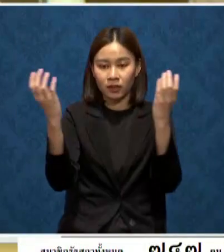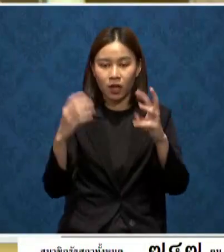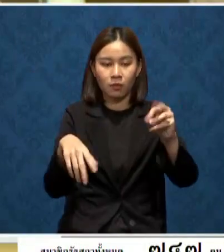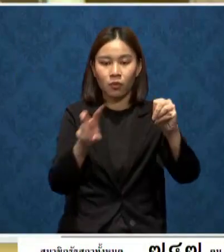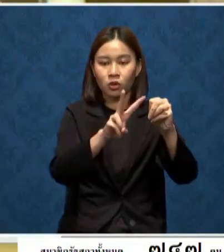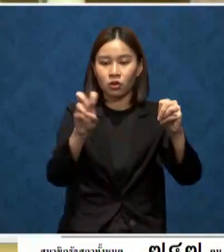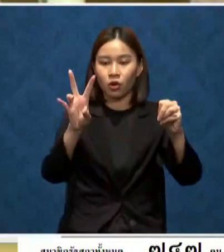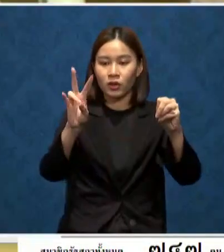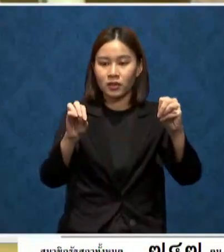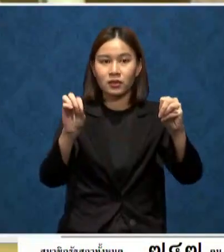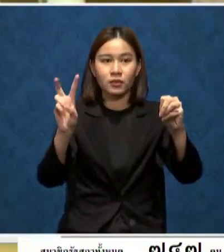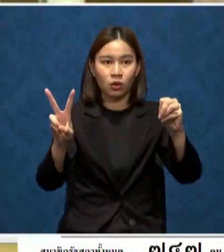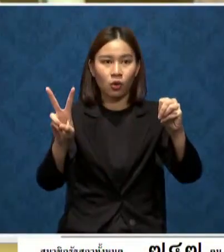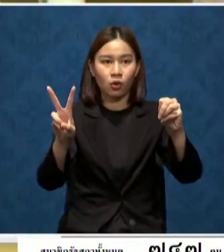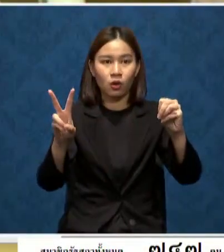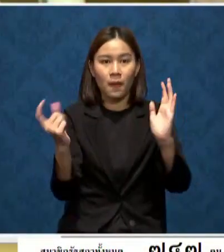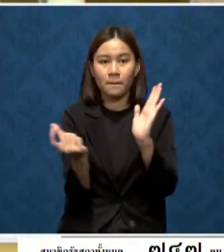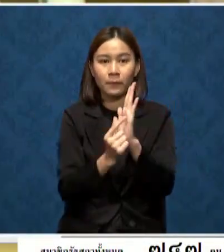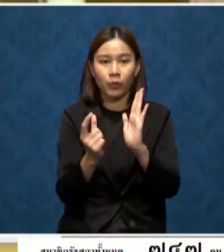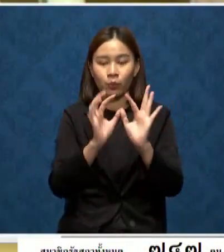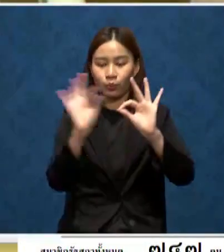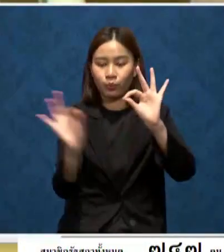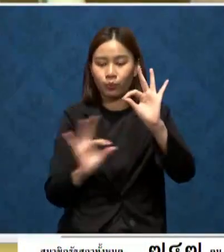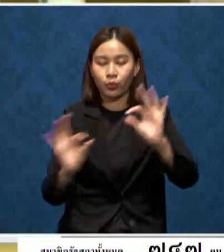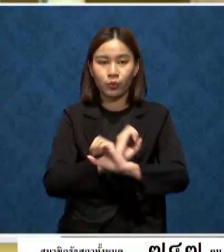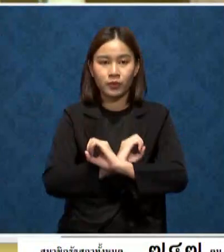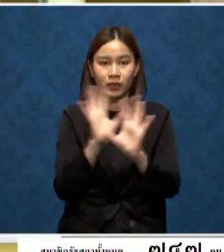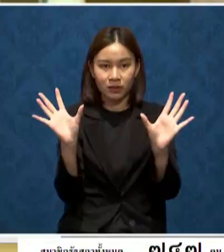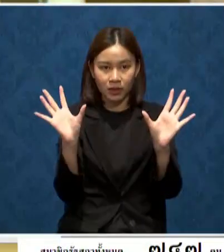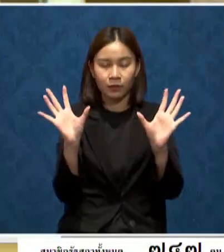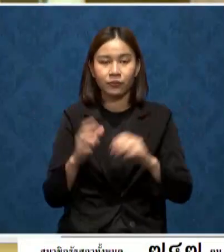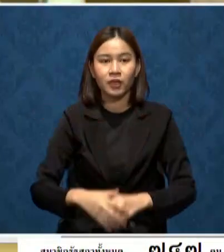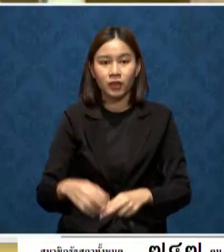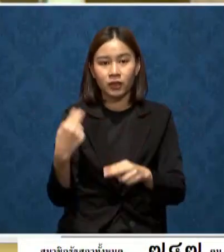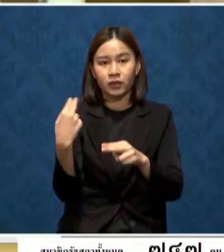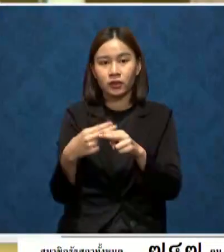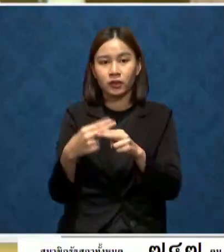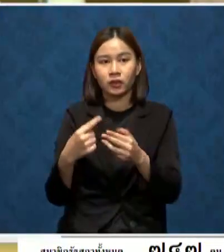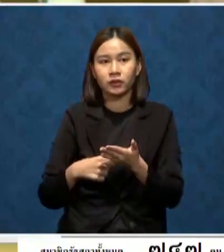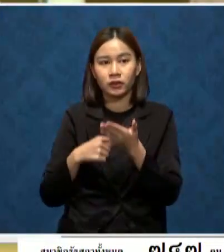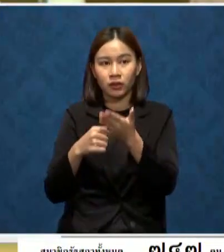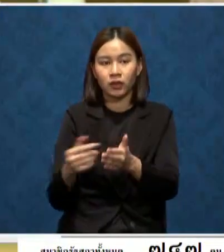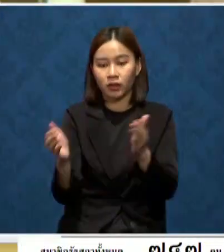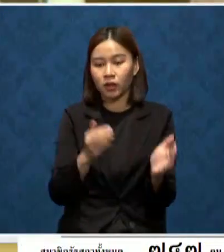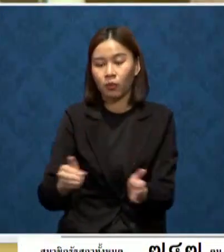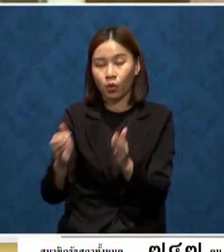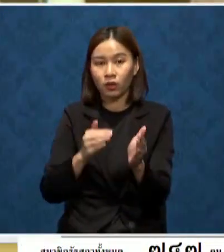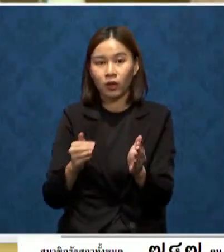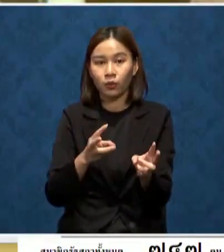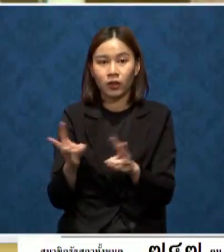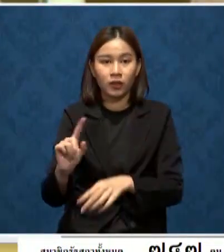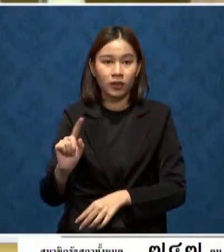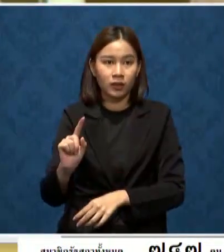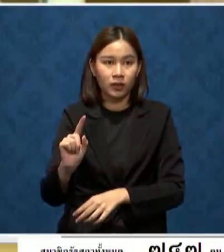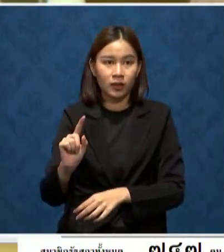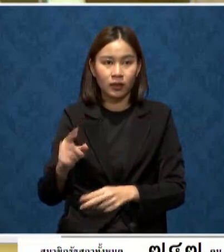272 บัญหัดไ้ชัดเจนว่าให้การเสนอชื่อนั้น เป็นกระบวนการที่ได้มาซึ่งนายổงตร